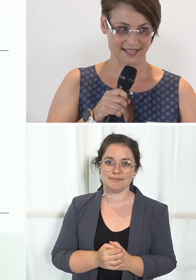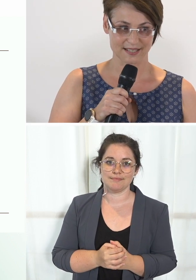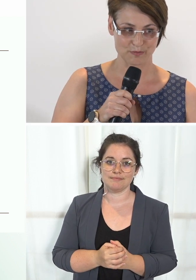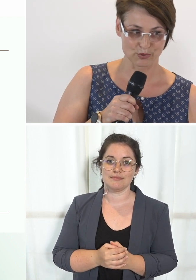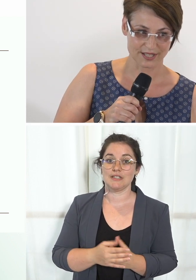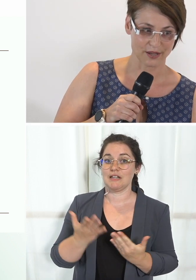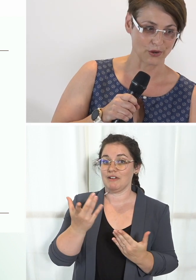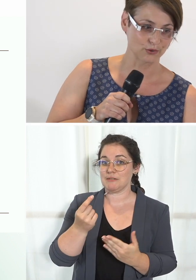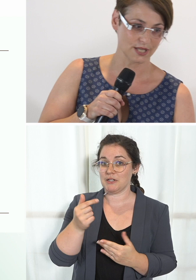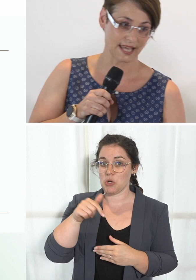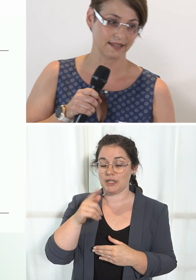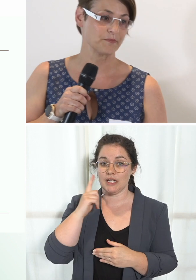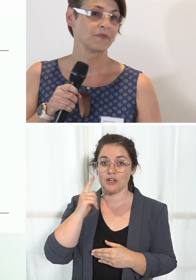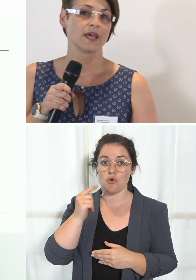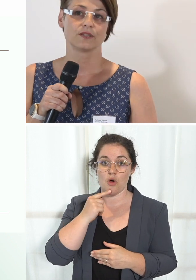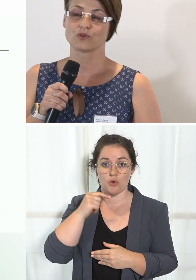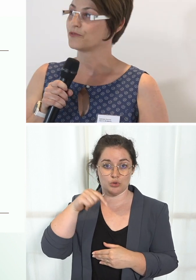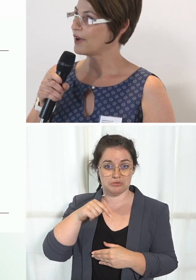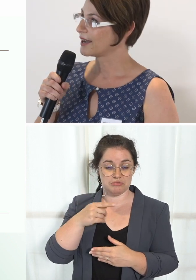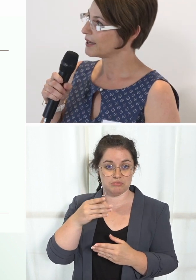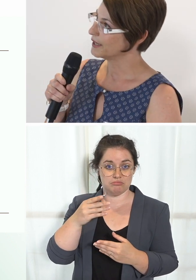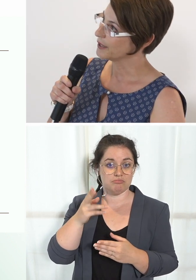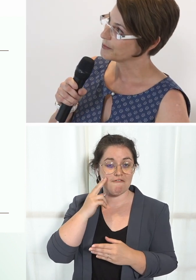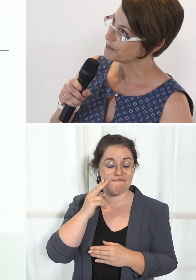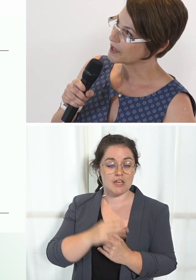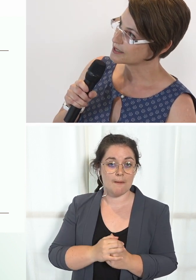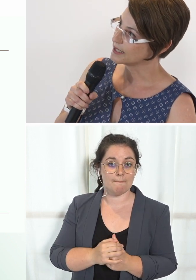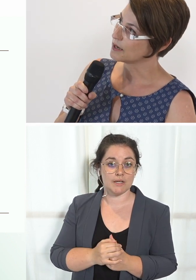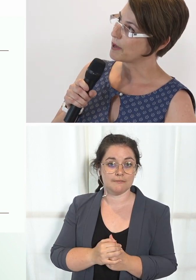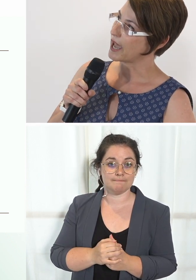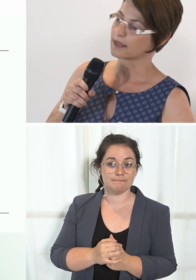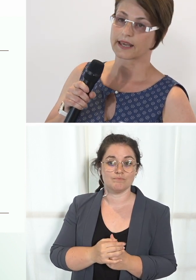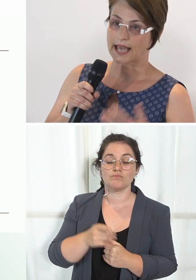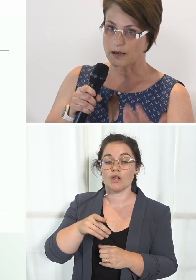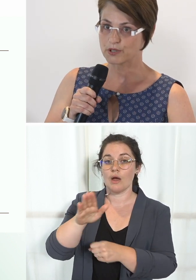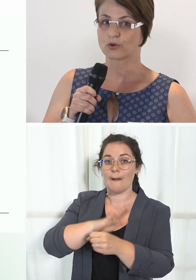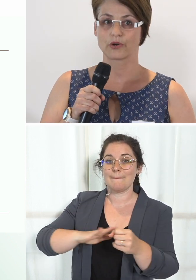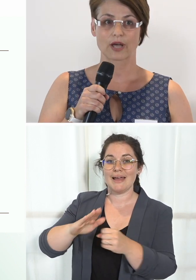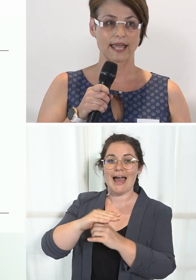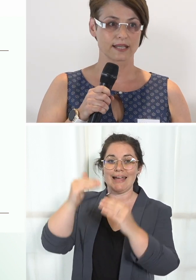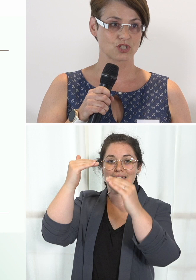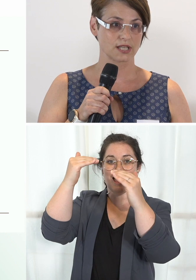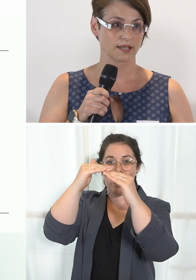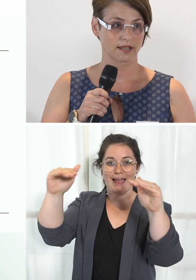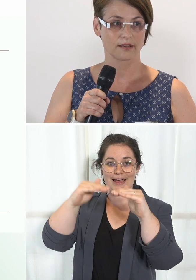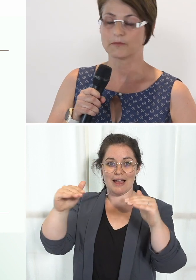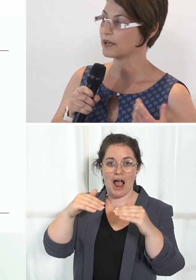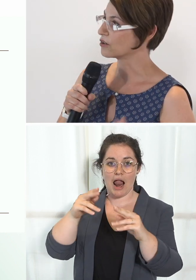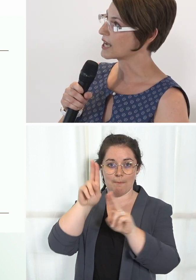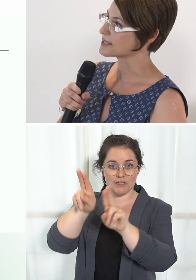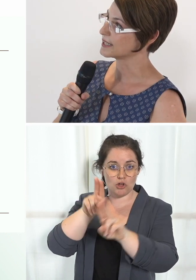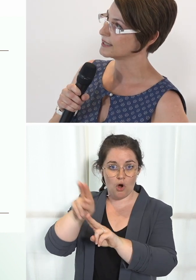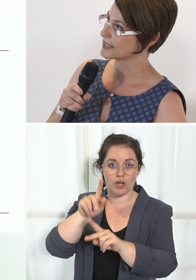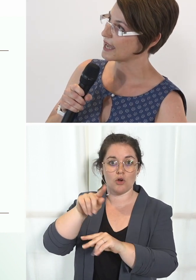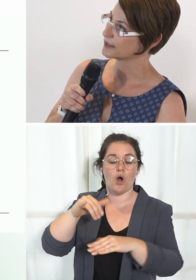Was heißt das bei uns, die Gehörlosigkeit? Die dürfen, sind in den Bereichen Regalbetreuung eingestiegen, machen